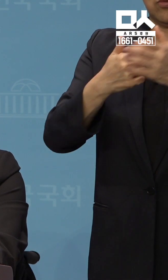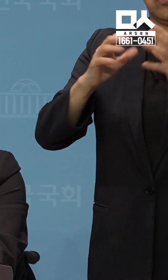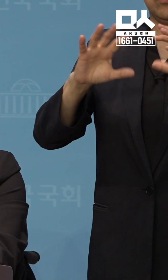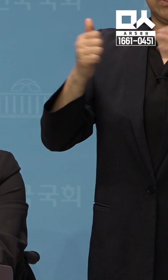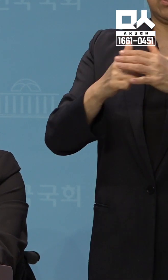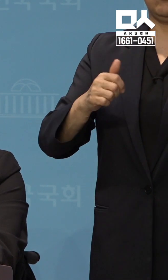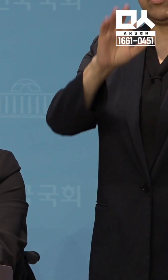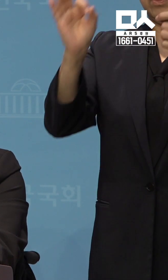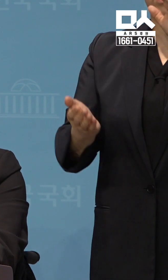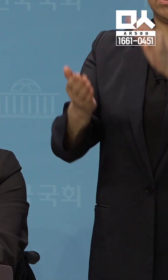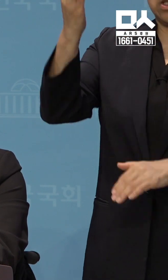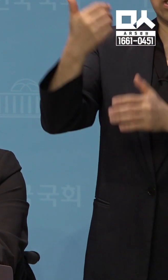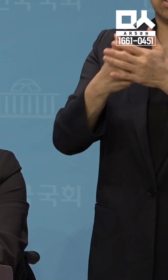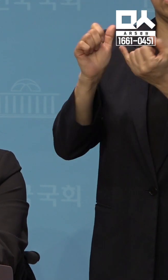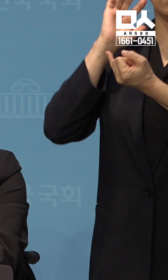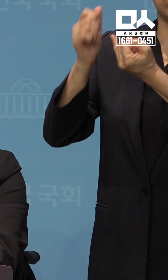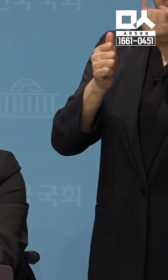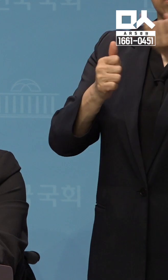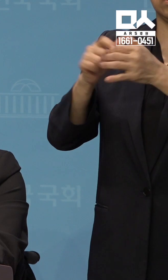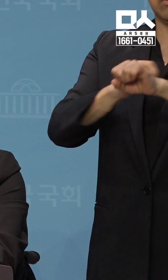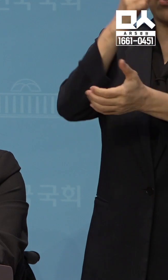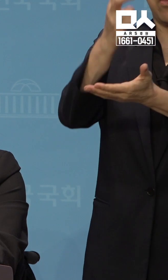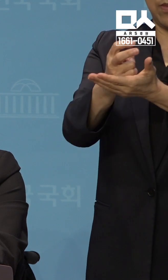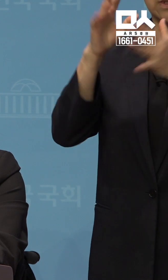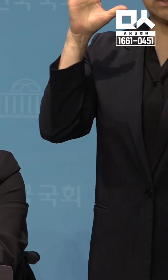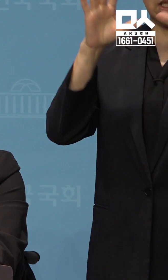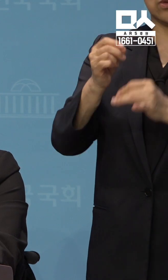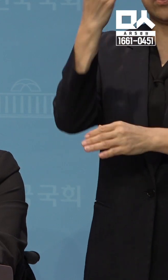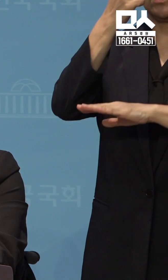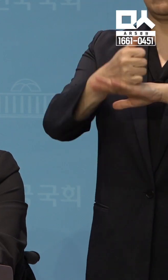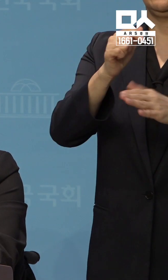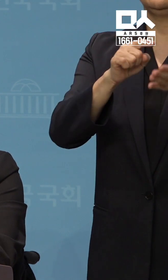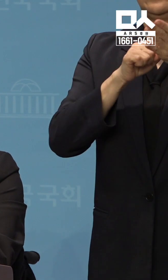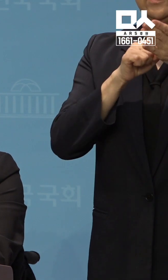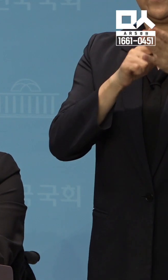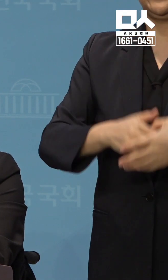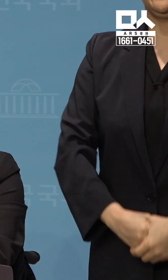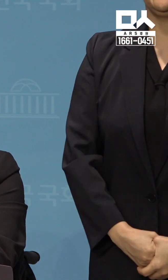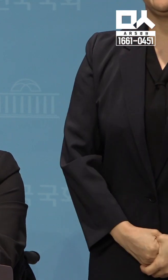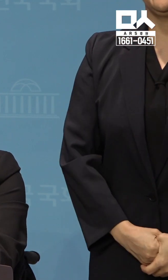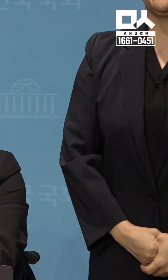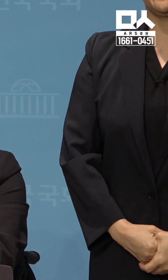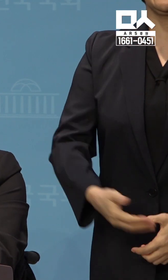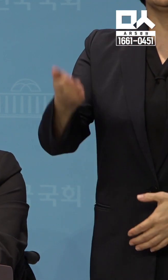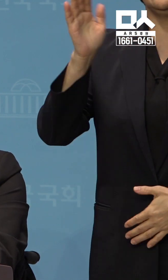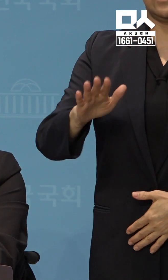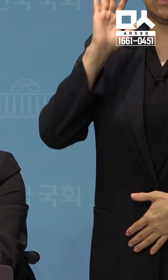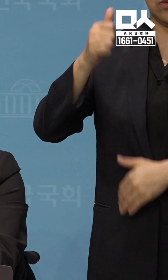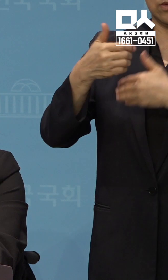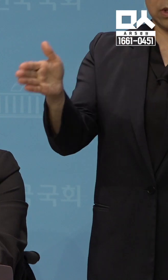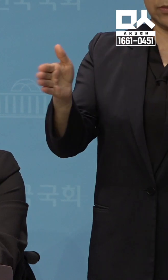60% 이상이 김건희 특별법에 찬성하고 있다는 여론 조사도 나왔습니다 그럼에도